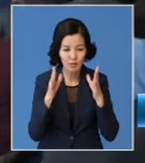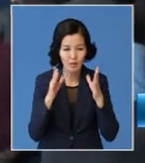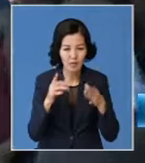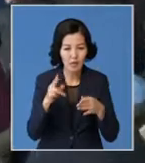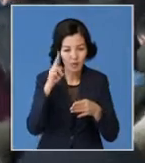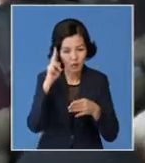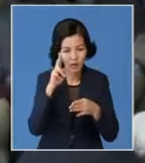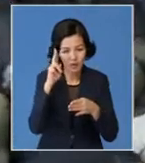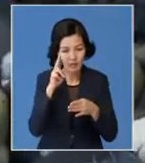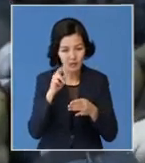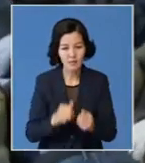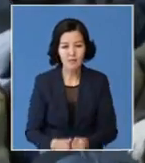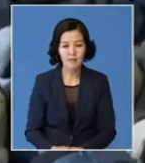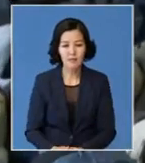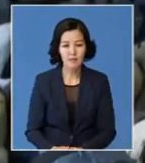турецкого происхождения.